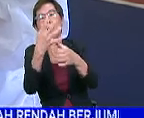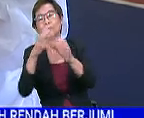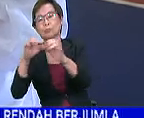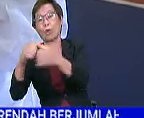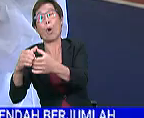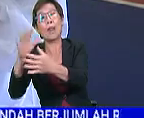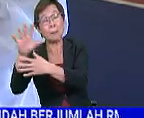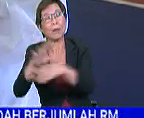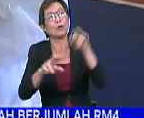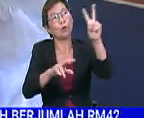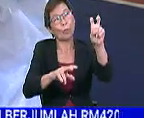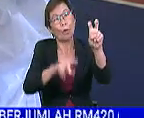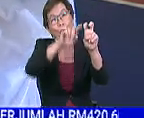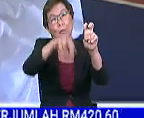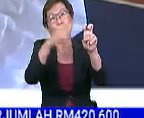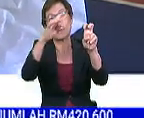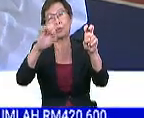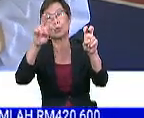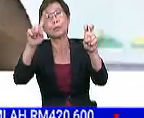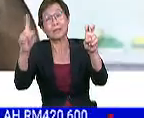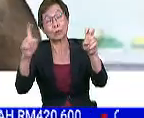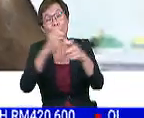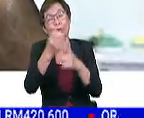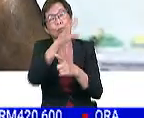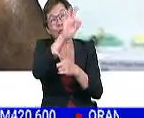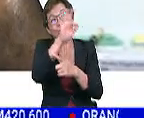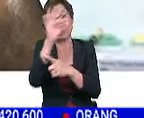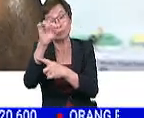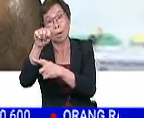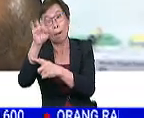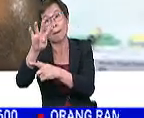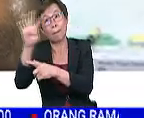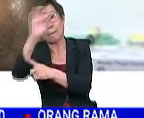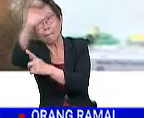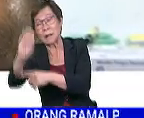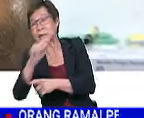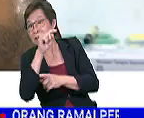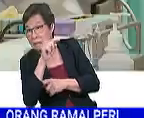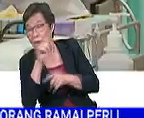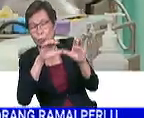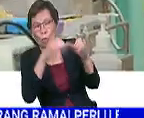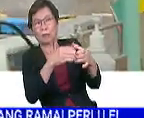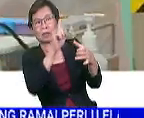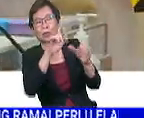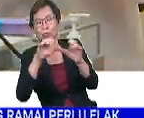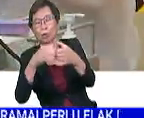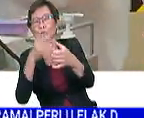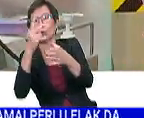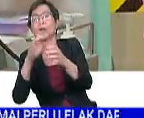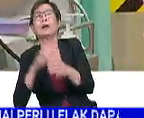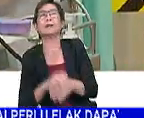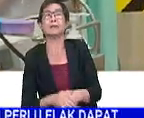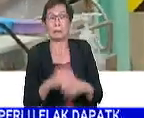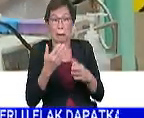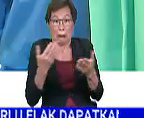manakala 20,821 kes atau 99.44% kategori sat dan du